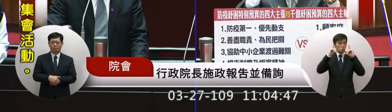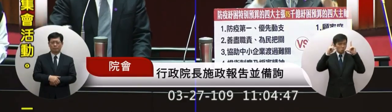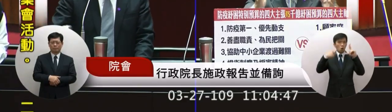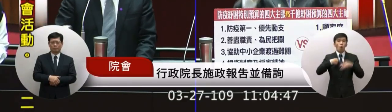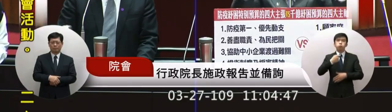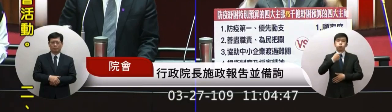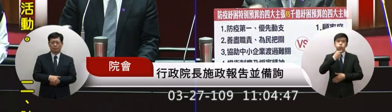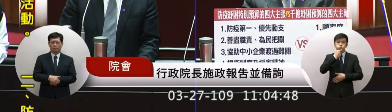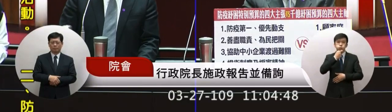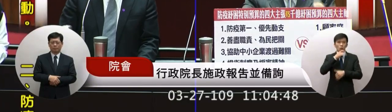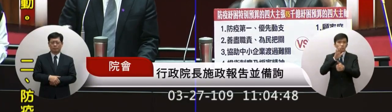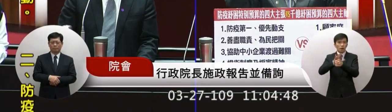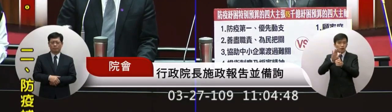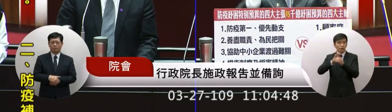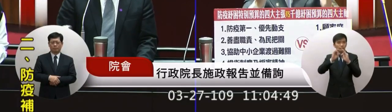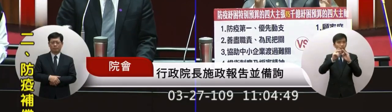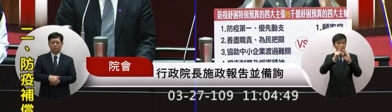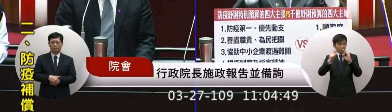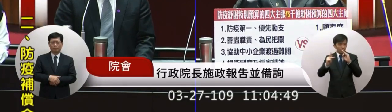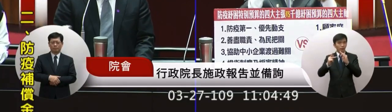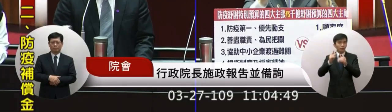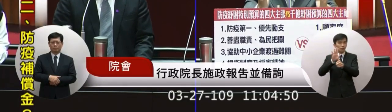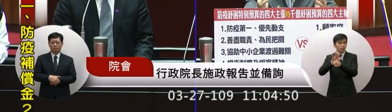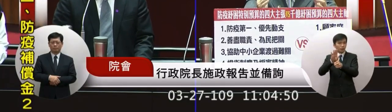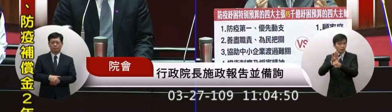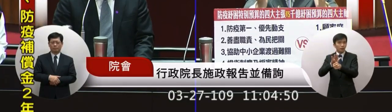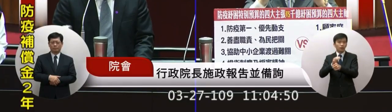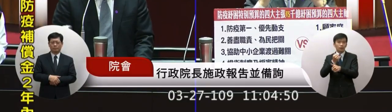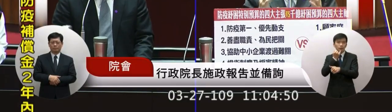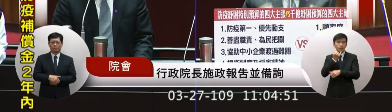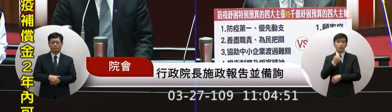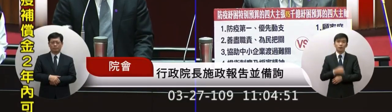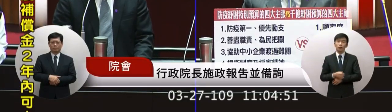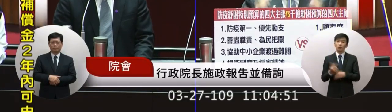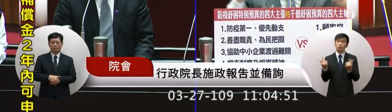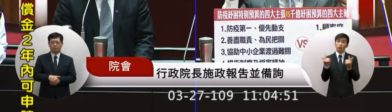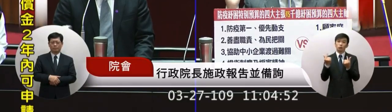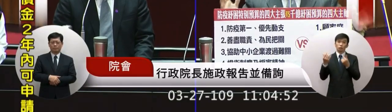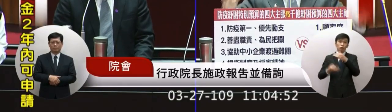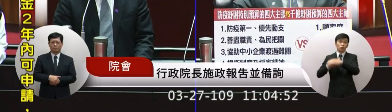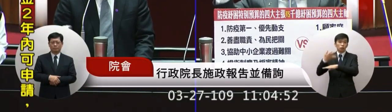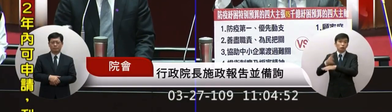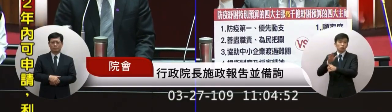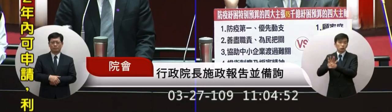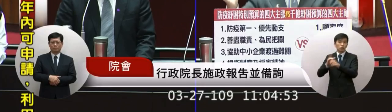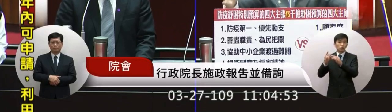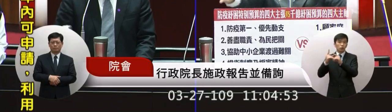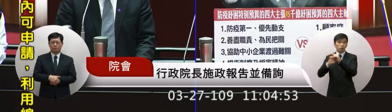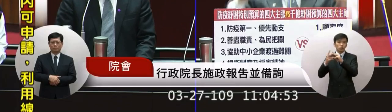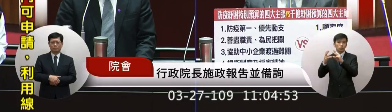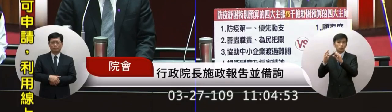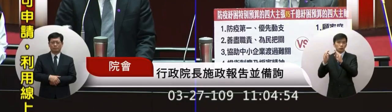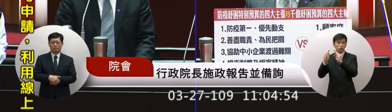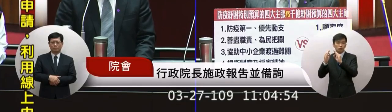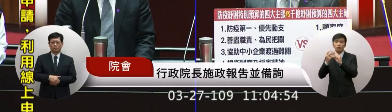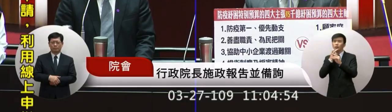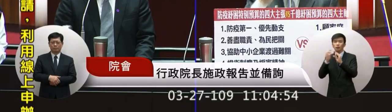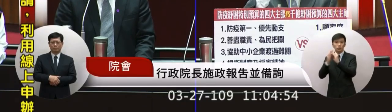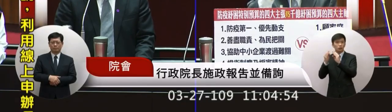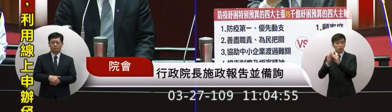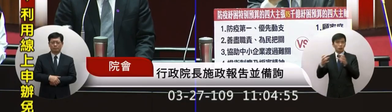整个纾困的贷款，我来提供中央银行两千亿来帮忙这边大家做伙来挺下企